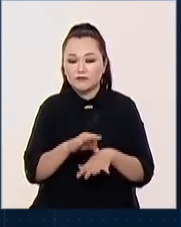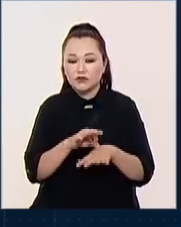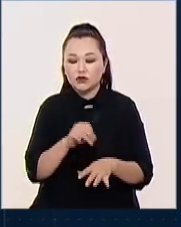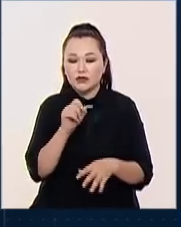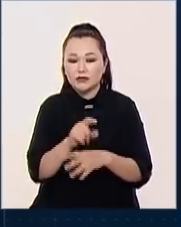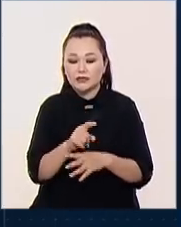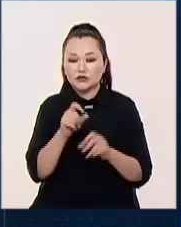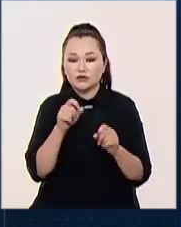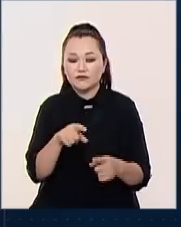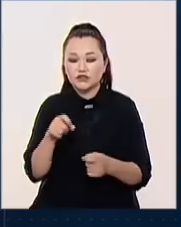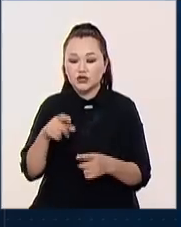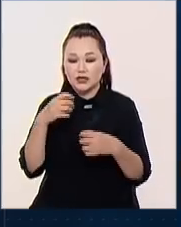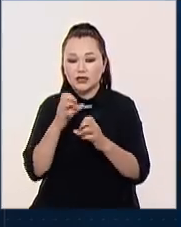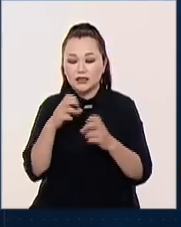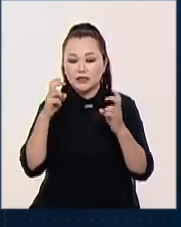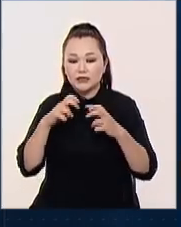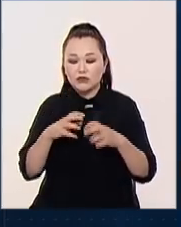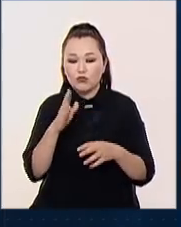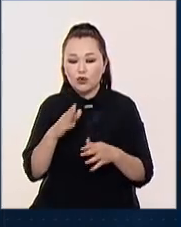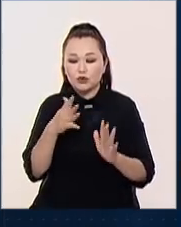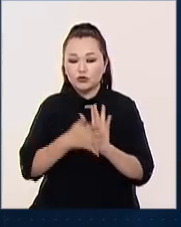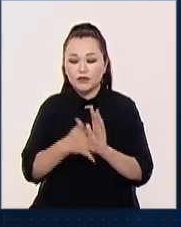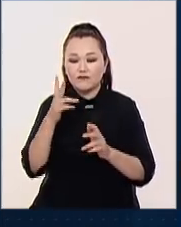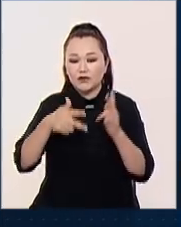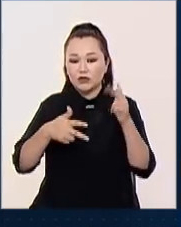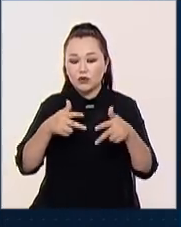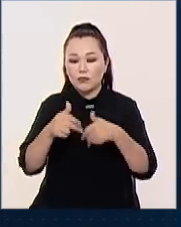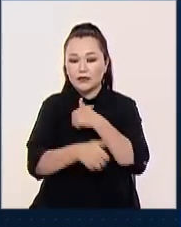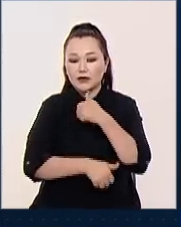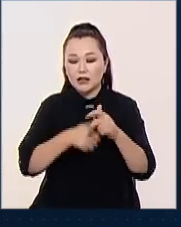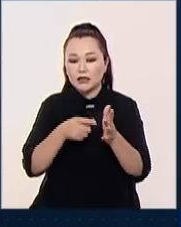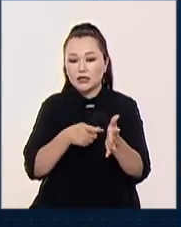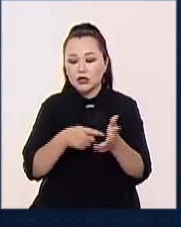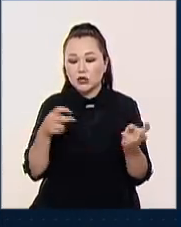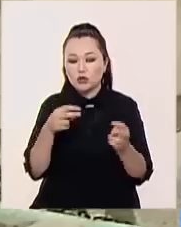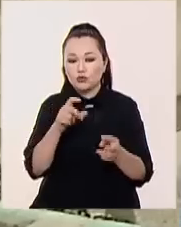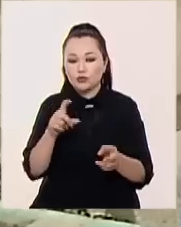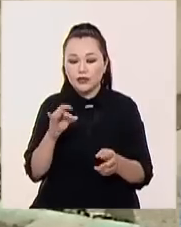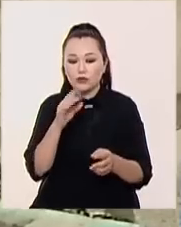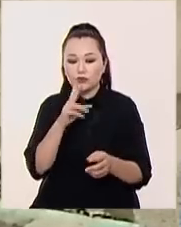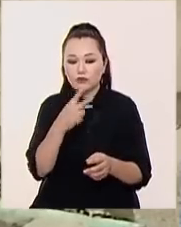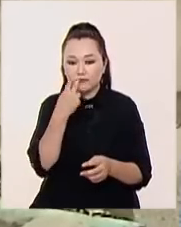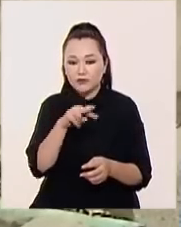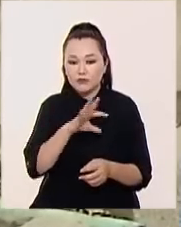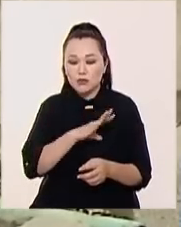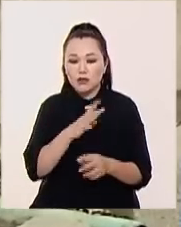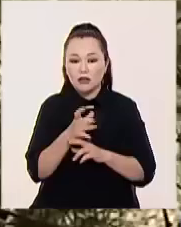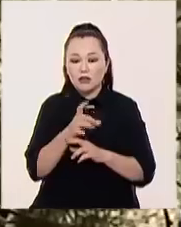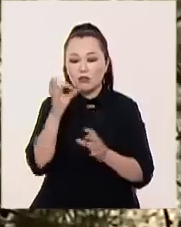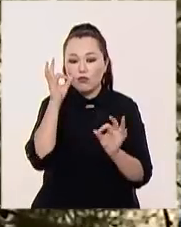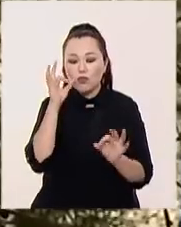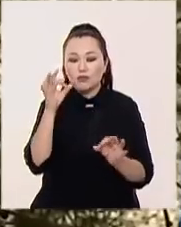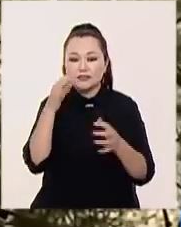проведение соответствующих экспертных исследований, изучаются видеоматериалы, проводится допрос свидетелей и очевидцев. Казахстанцы еще помнят